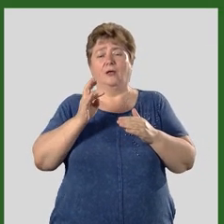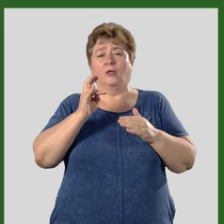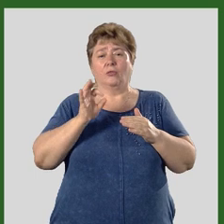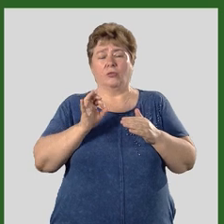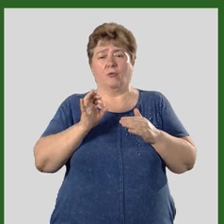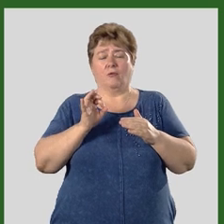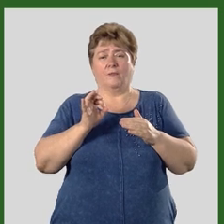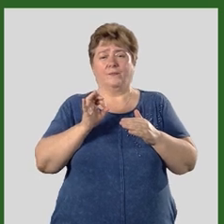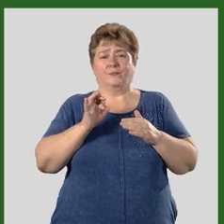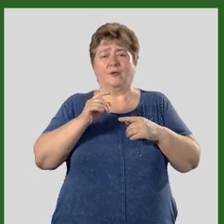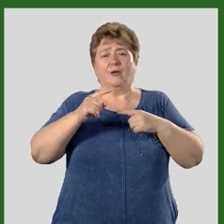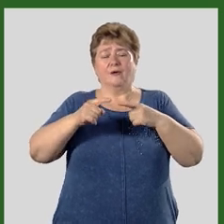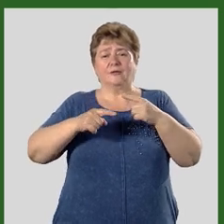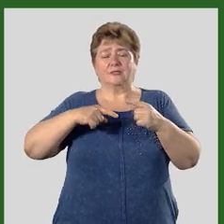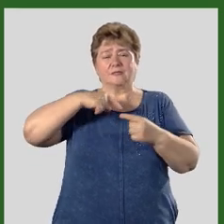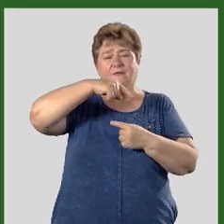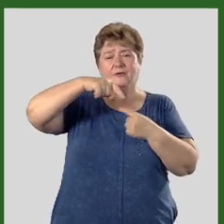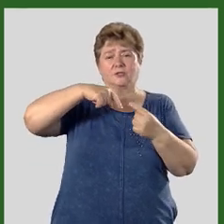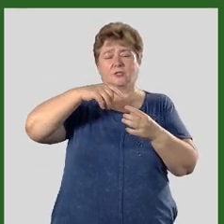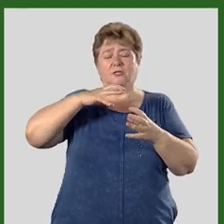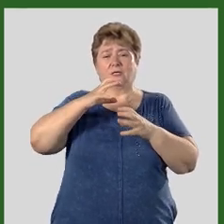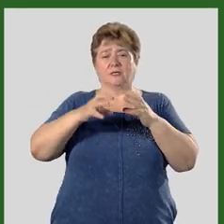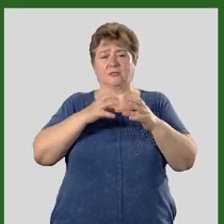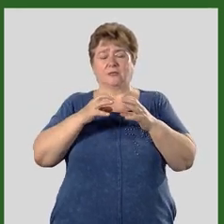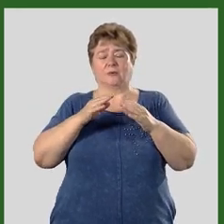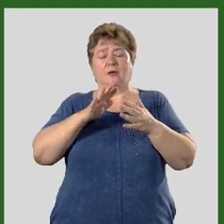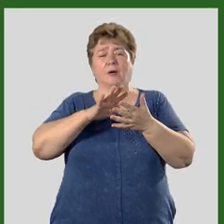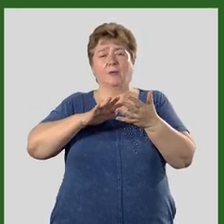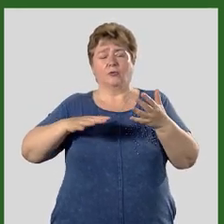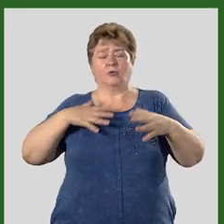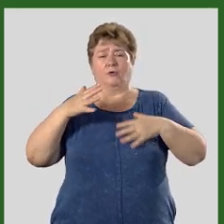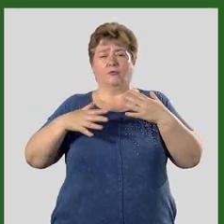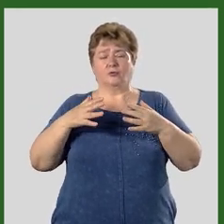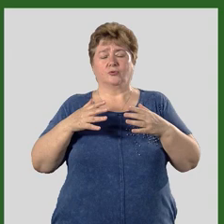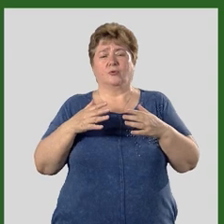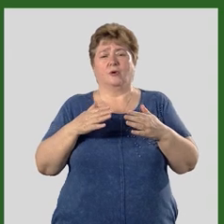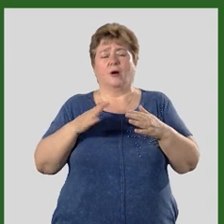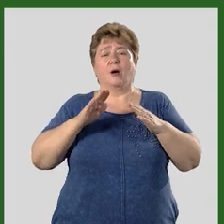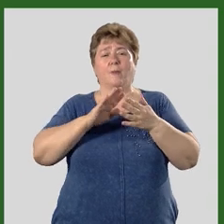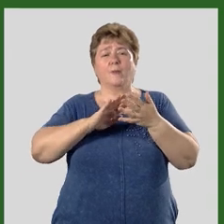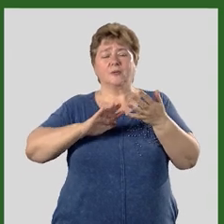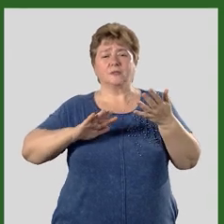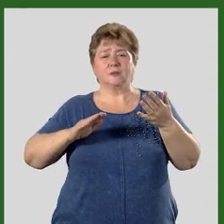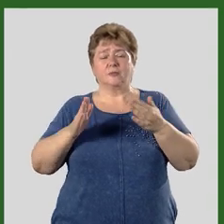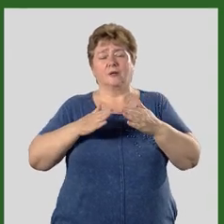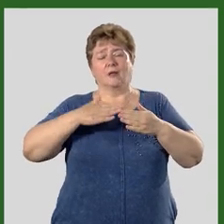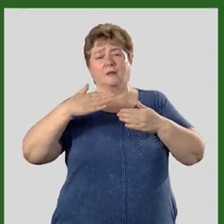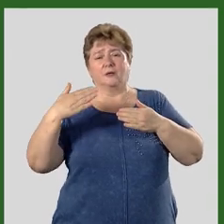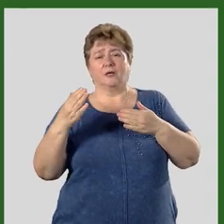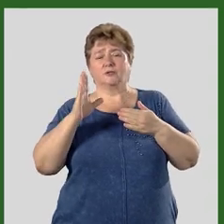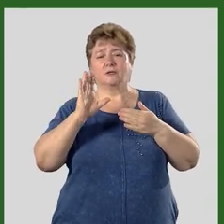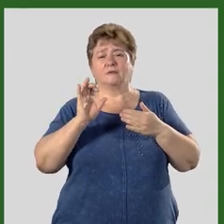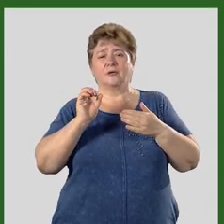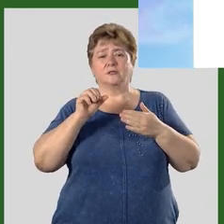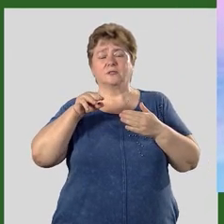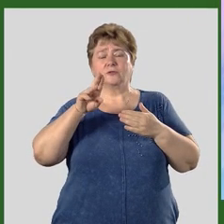Однако вследствие вращения Земли потоки воздуха постепенно отклоняются к востоку.